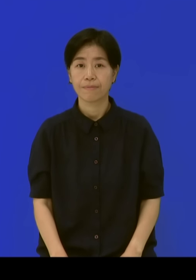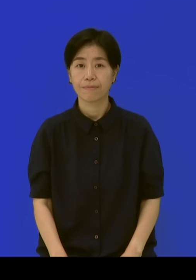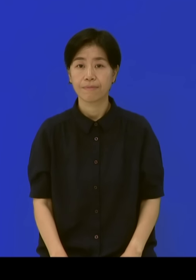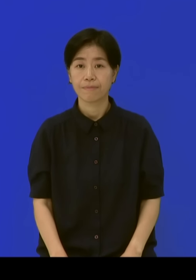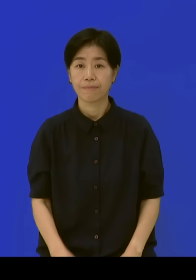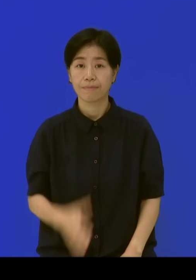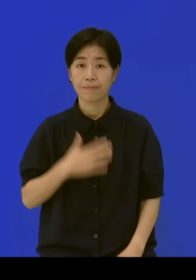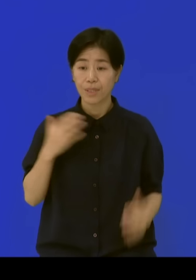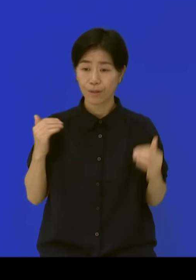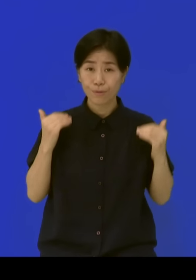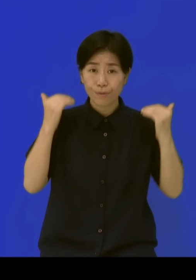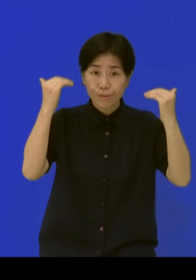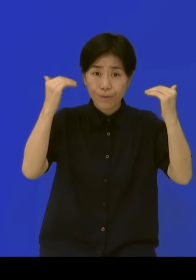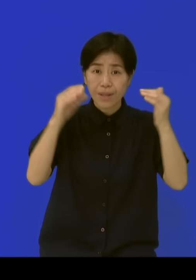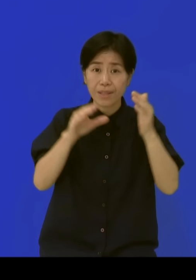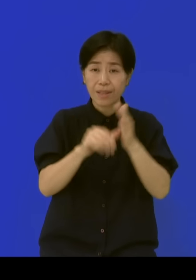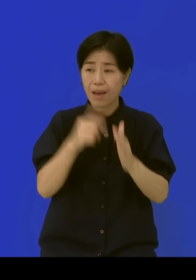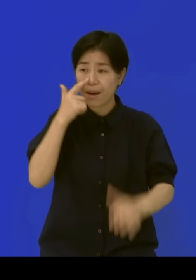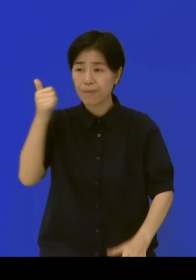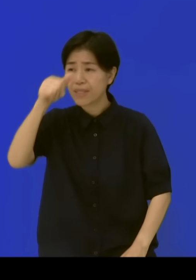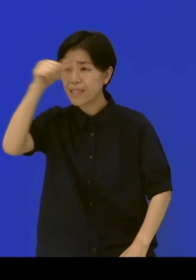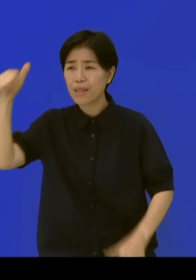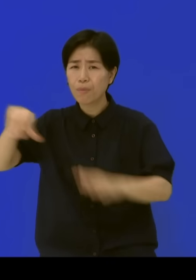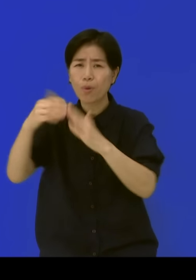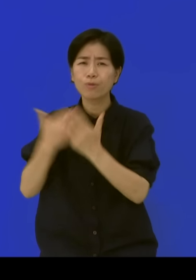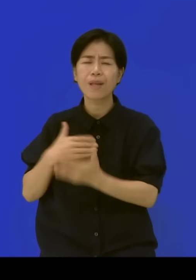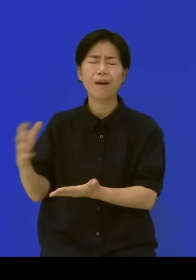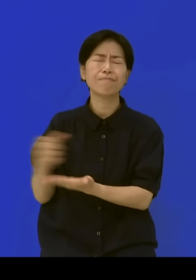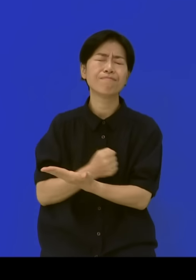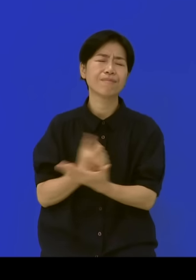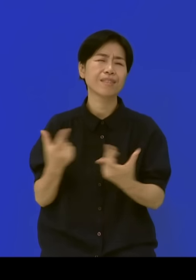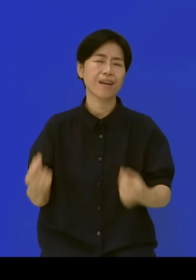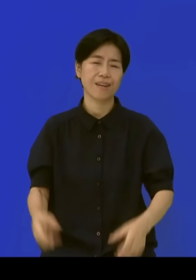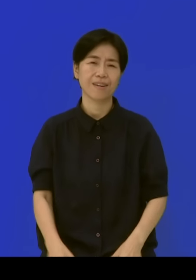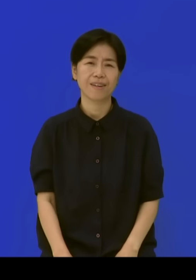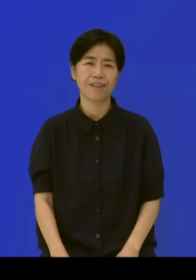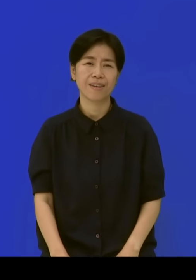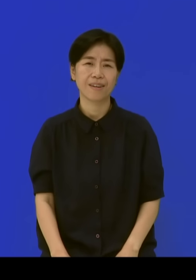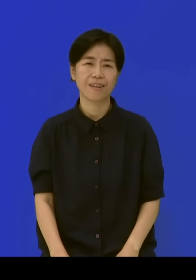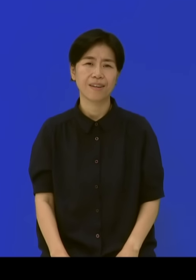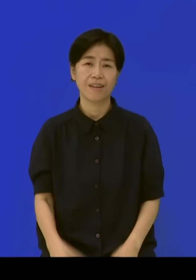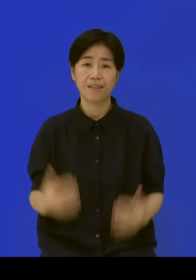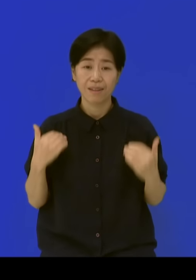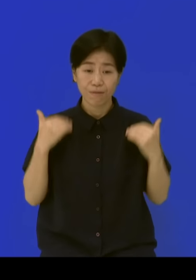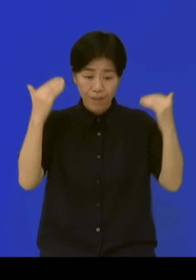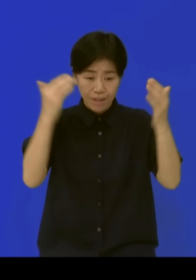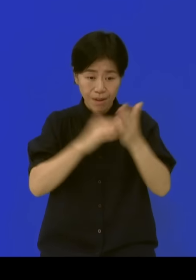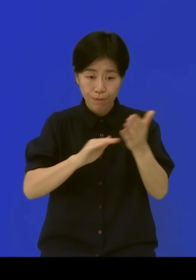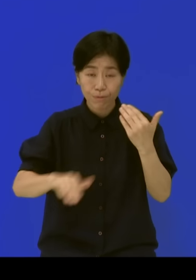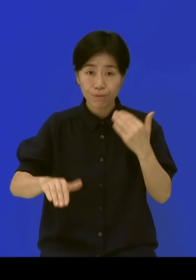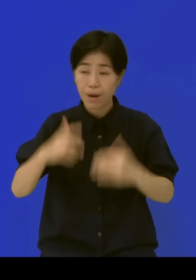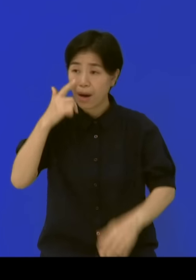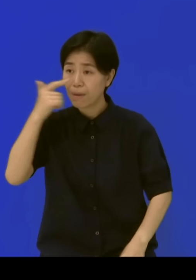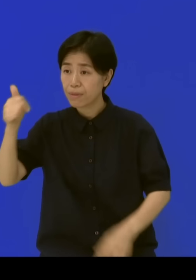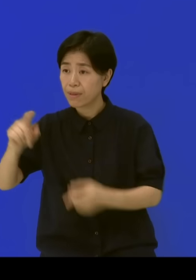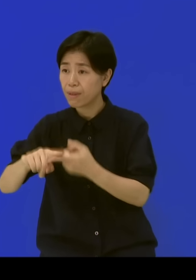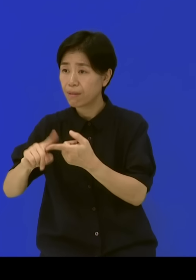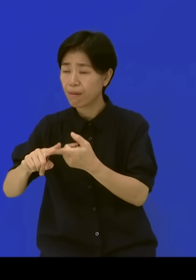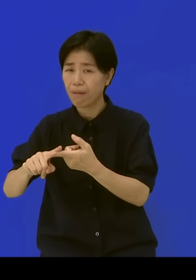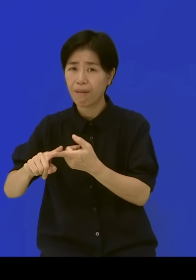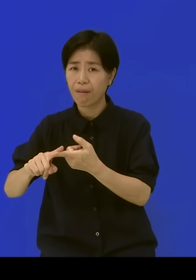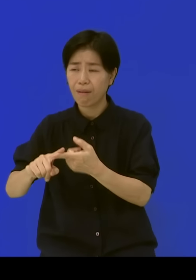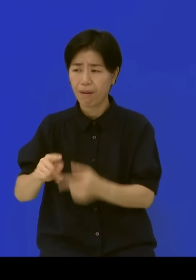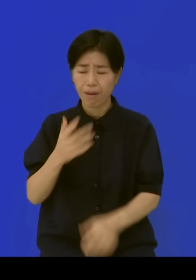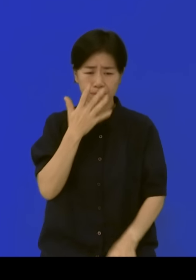저는 크는 동안 아버지를 착취했고 아버지는 큰 다음엔 아버지께 무관심했고 제가 그게 아버지와 제가 이룬